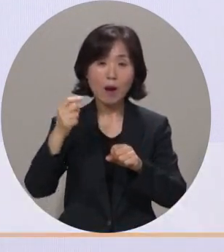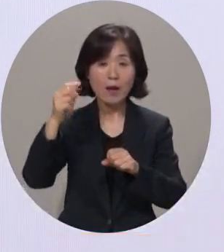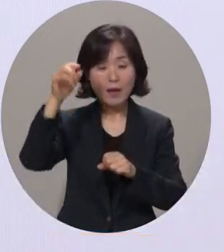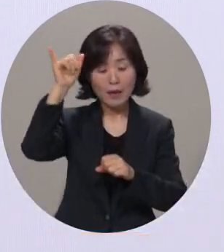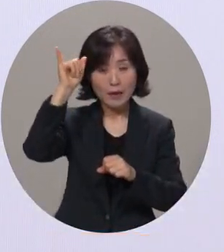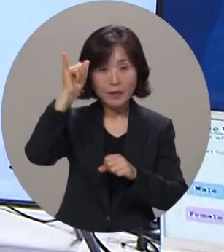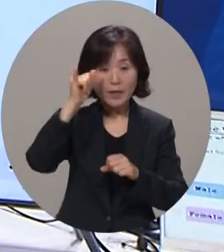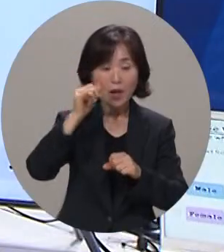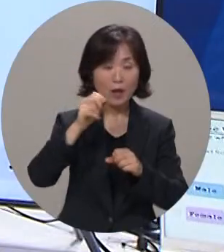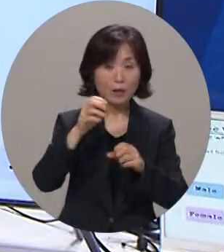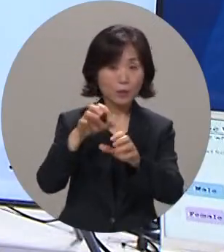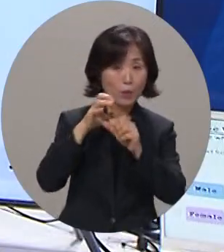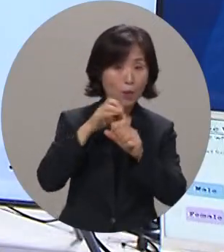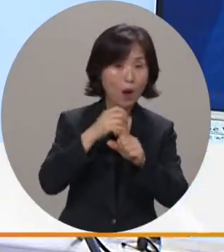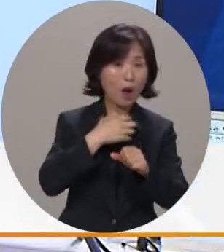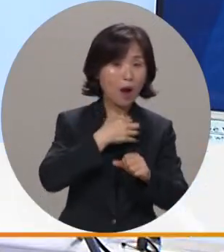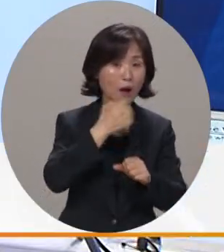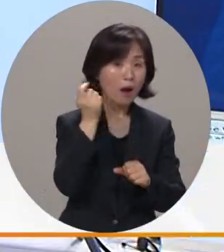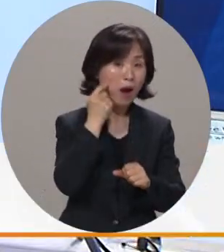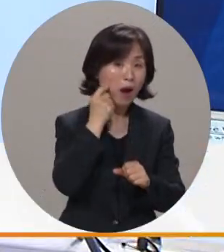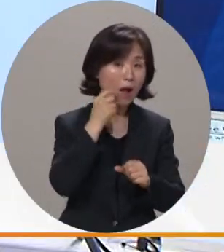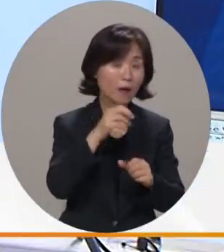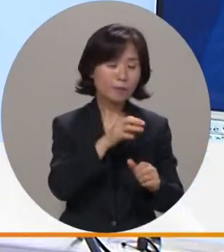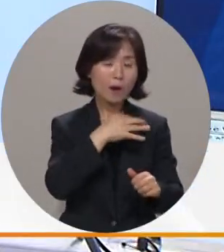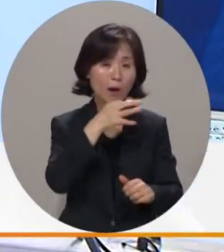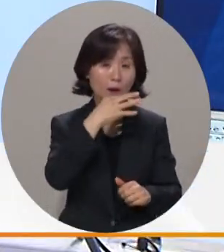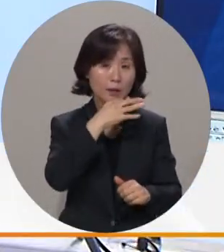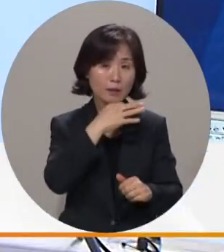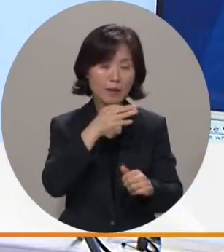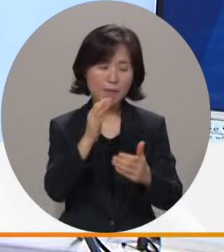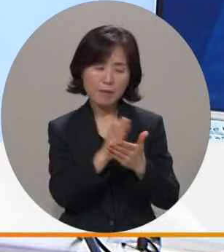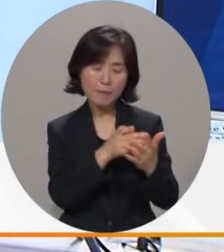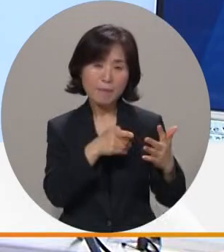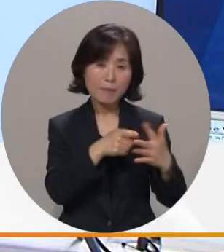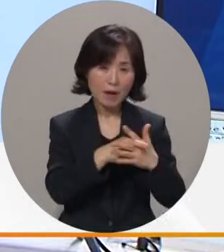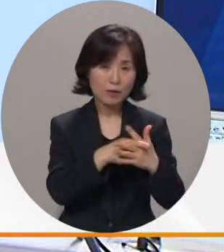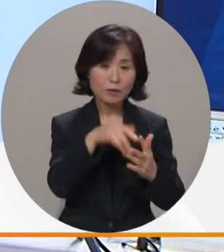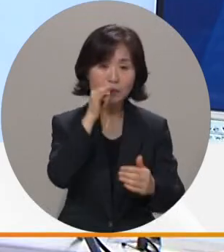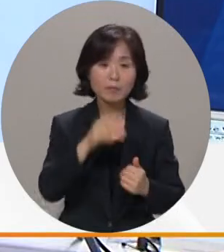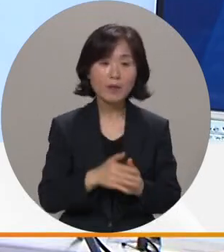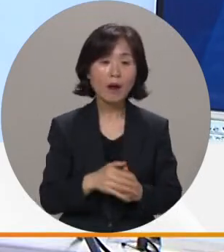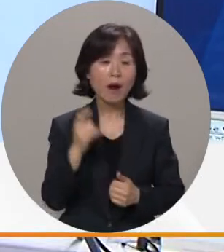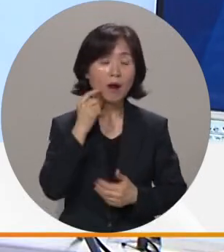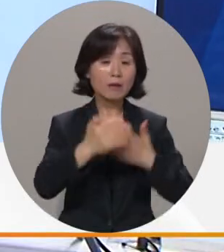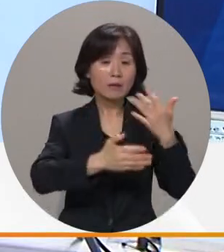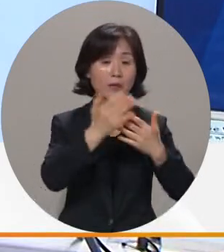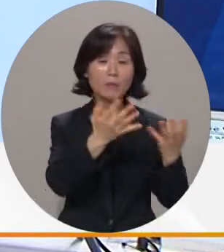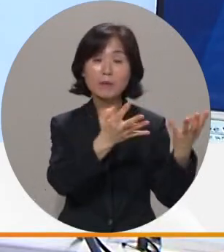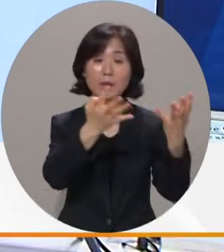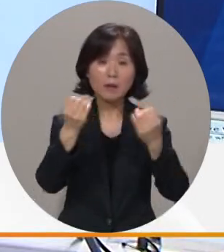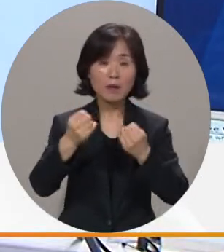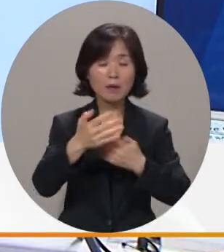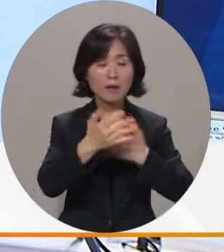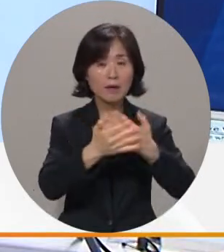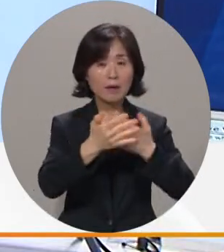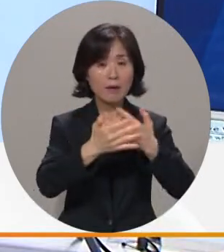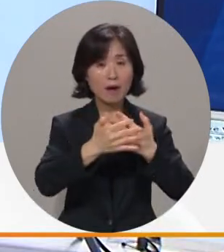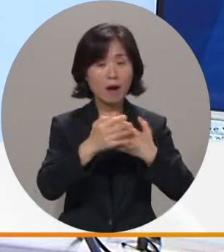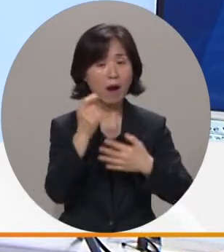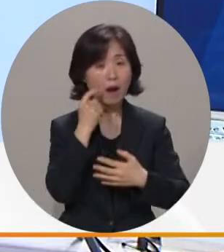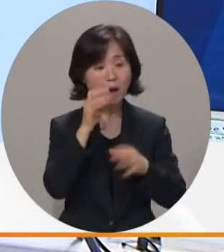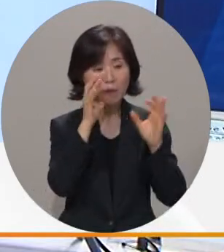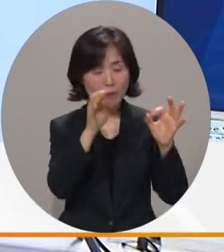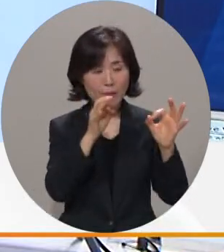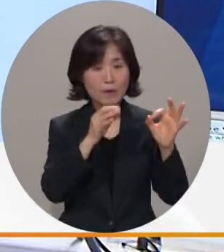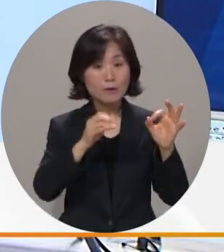특징입니다. 가짜 영상들이 많이 나돌고 있는데 그런 영상을 보면서 아 이게 가짜일 수가 있구나라는 것을 저희 기술을